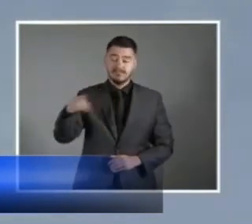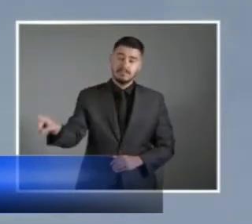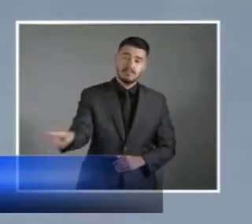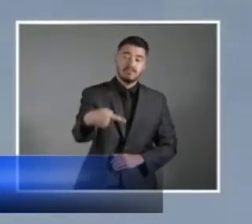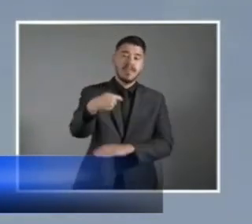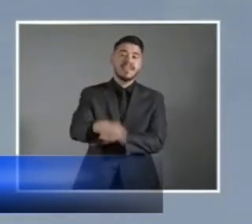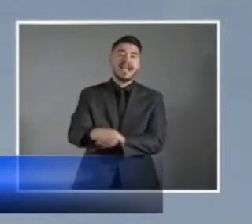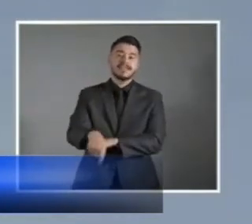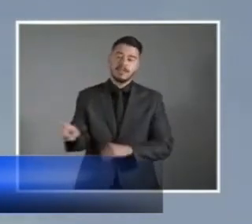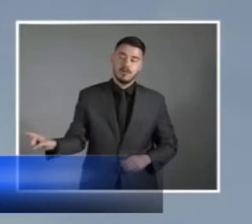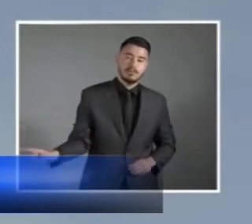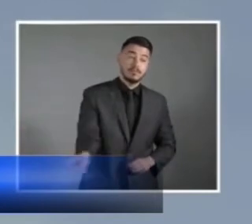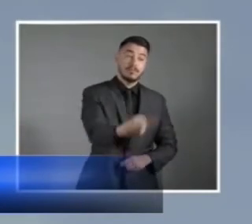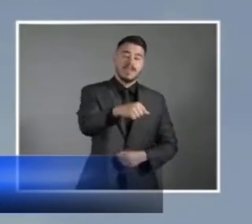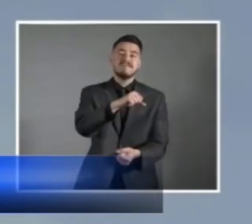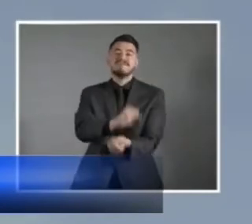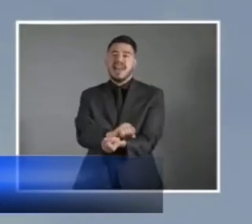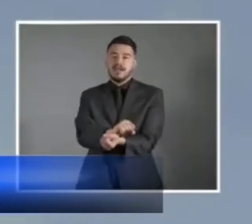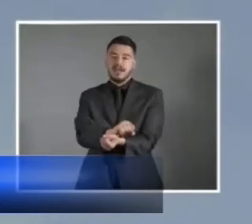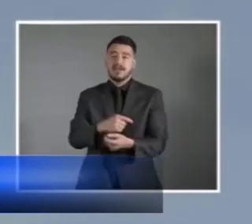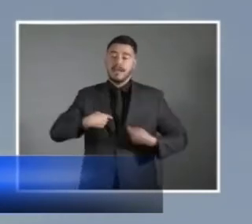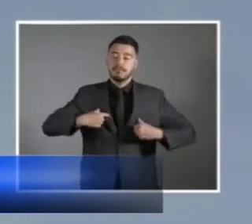δικαιοσύνη και σήμερα είναι στη φυλακή.